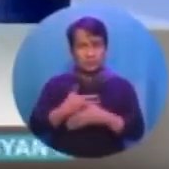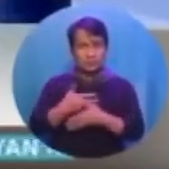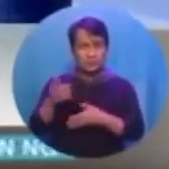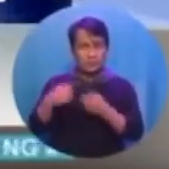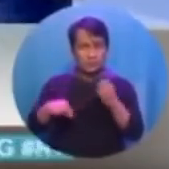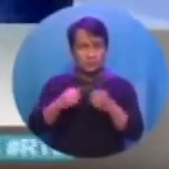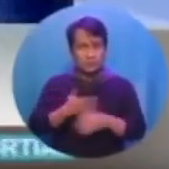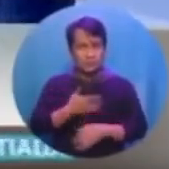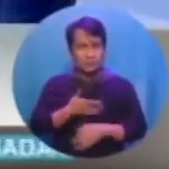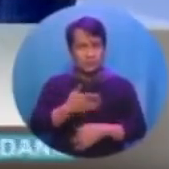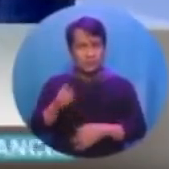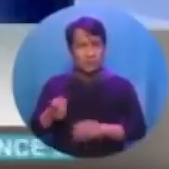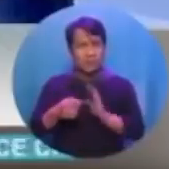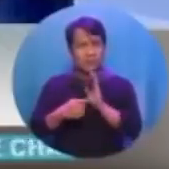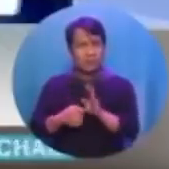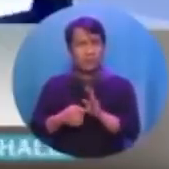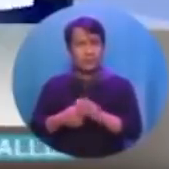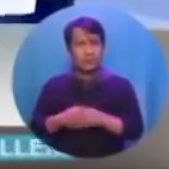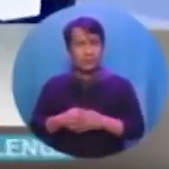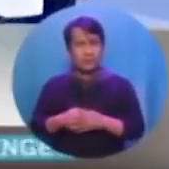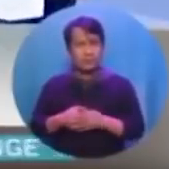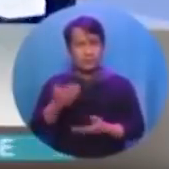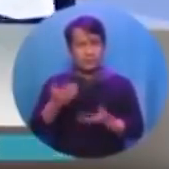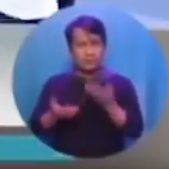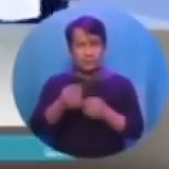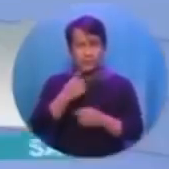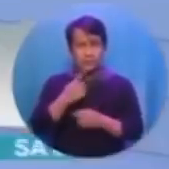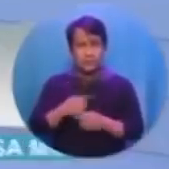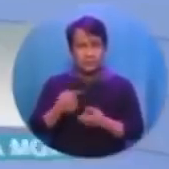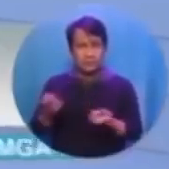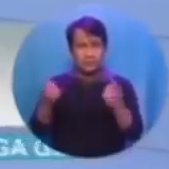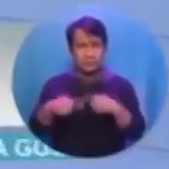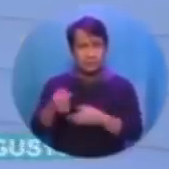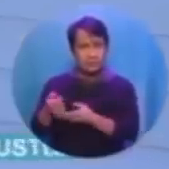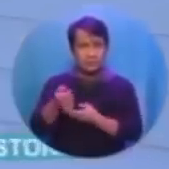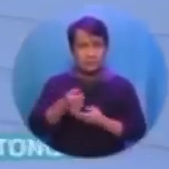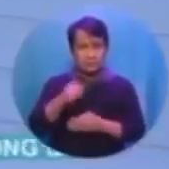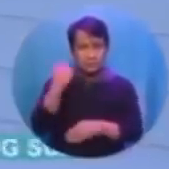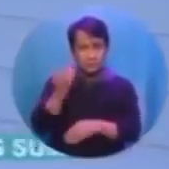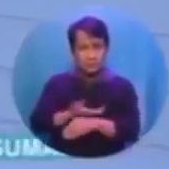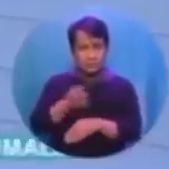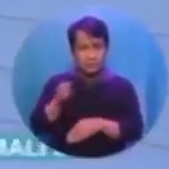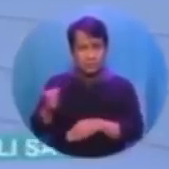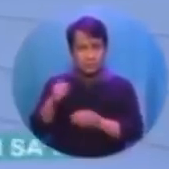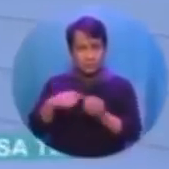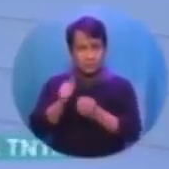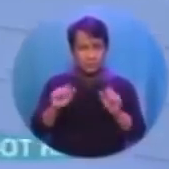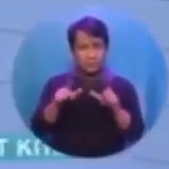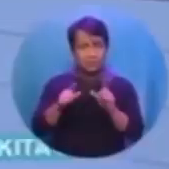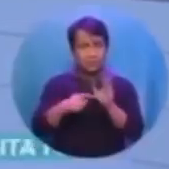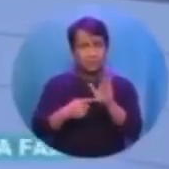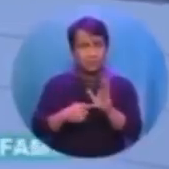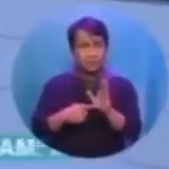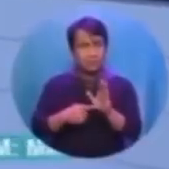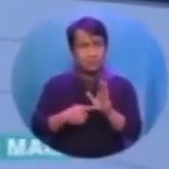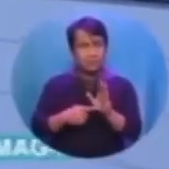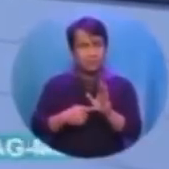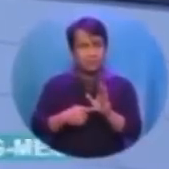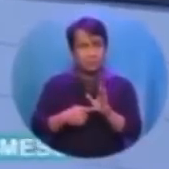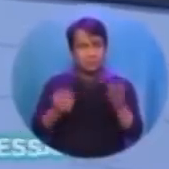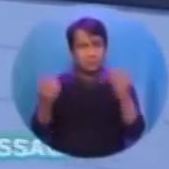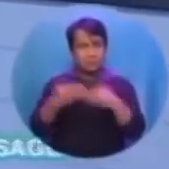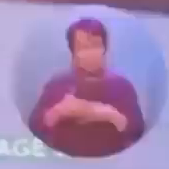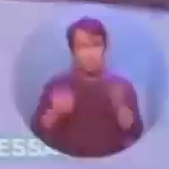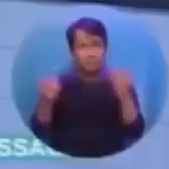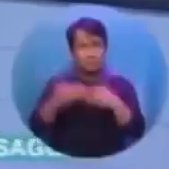naging madamdamin sa inyo, marinig pa yung ulit yung mga bagay-bagay tungkol po sa inyong anak. Lalo pa, masyado malagim yung